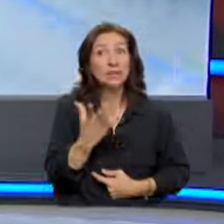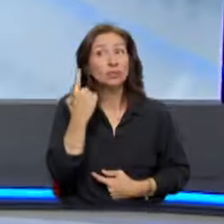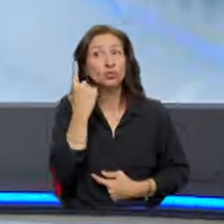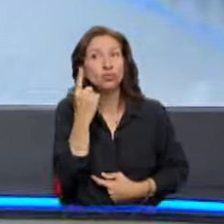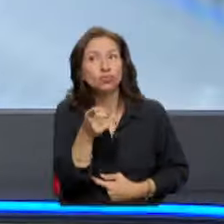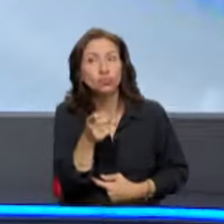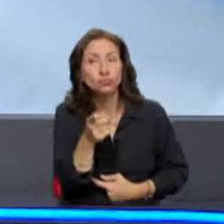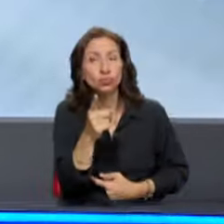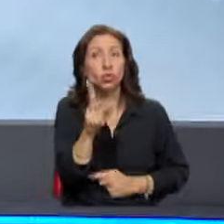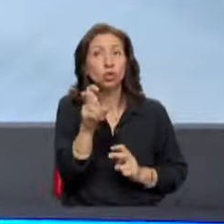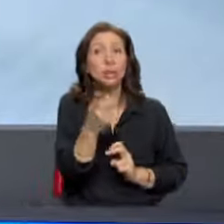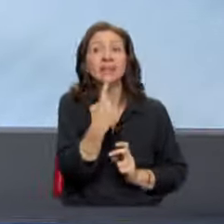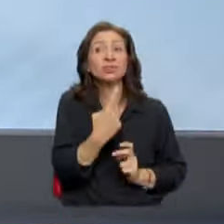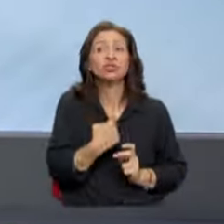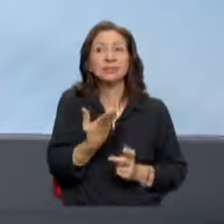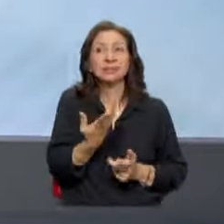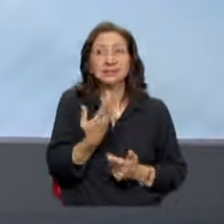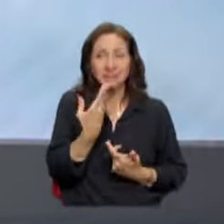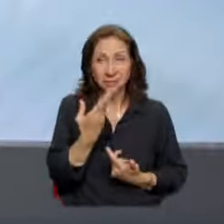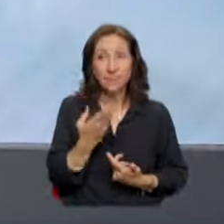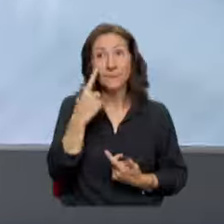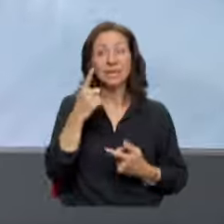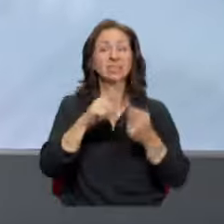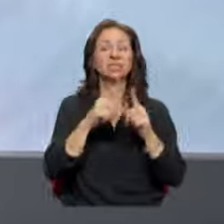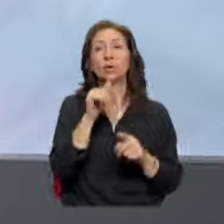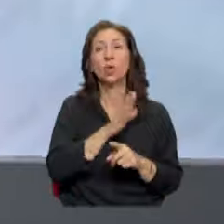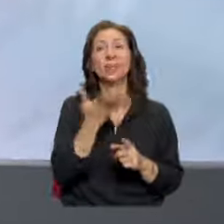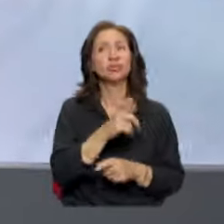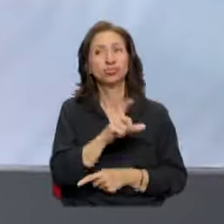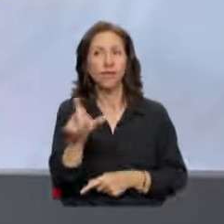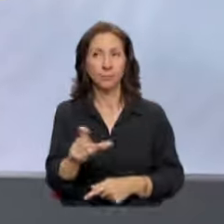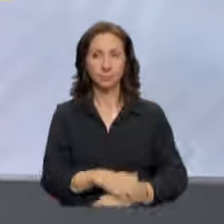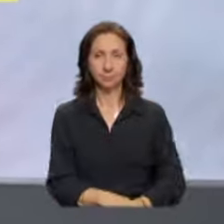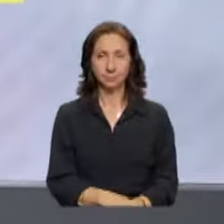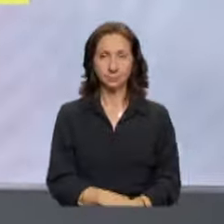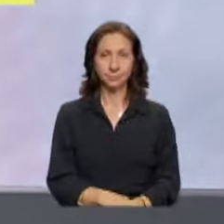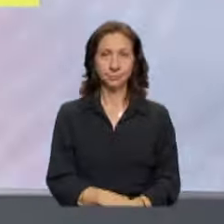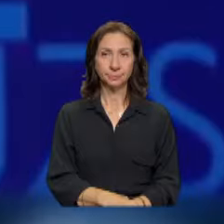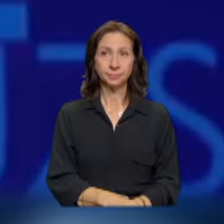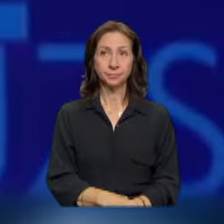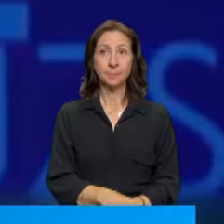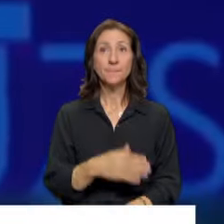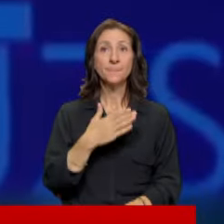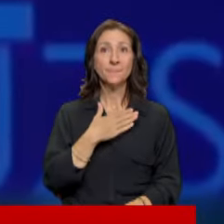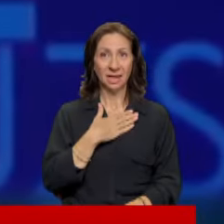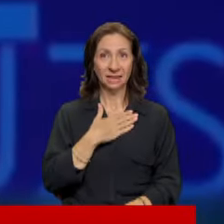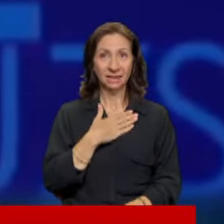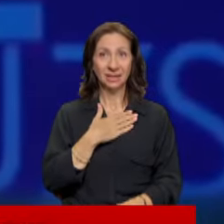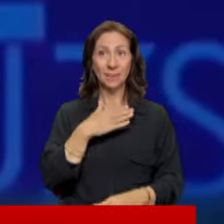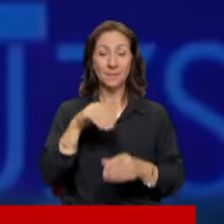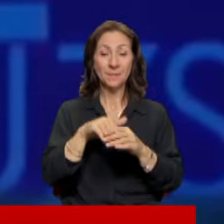Ne diyorsunuz bu konuda dendi bakın Kemal Kılıçdaroğlu ne cevap verdi ben Eee